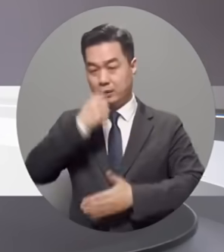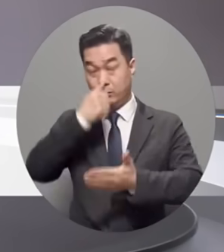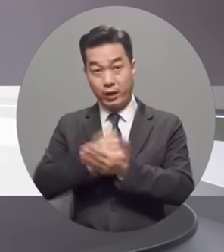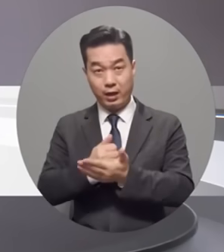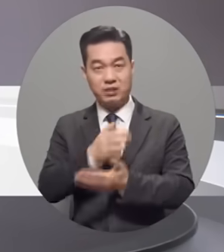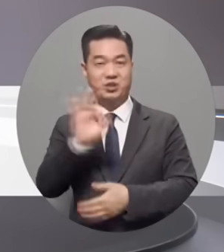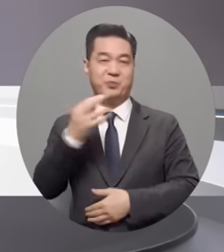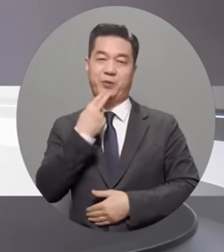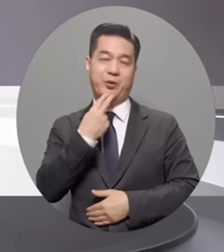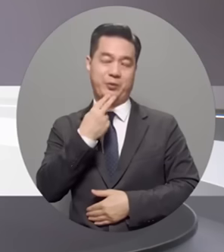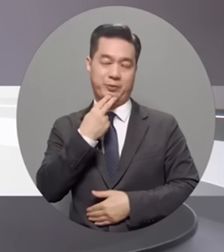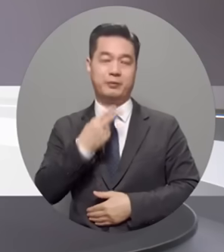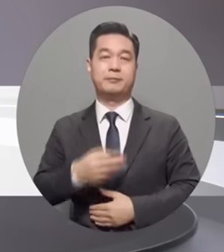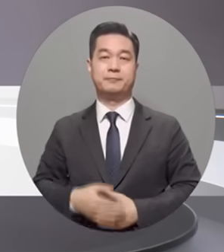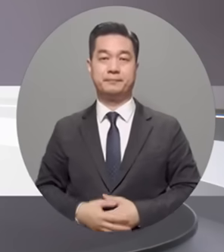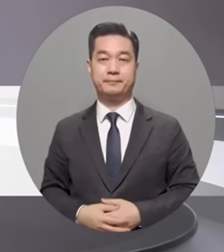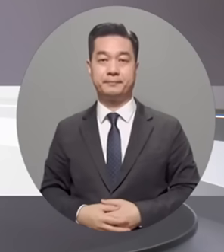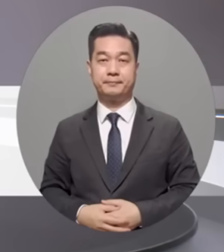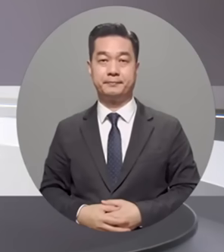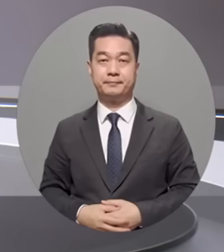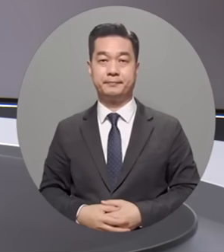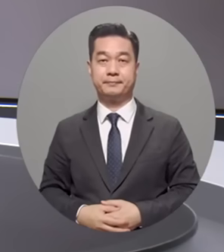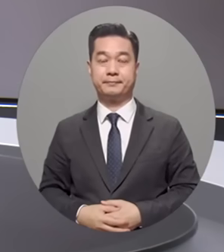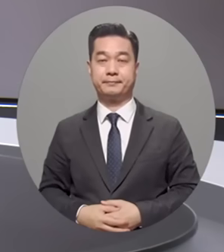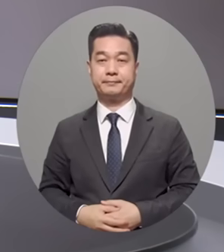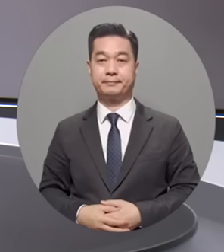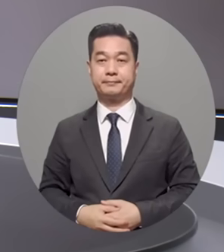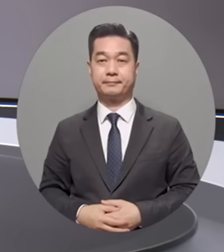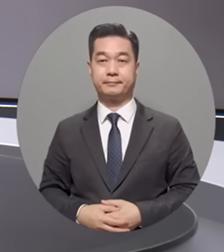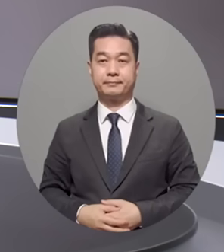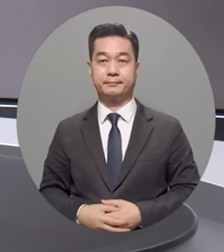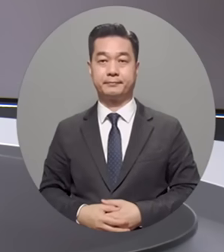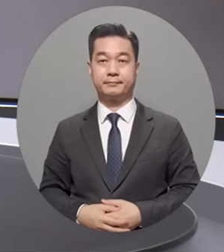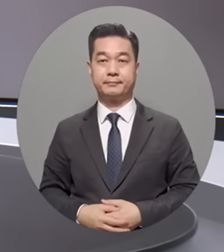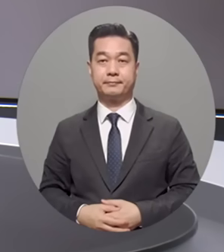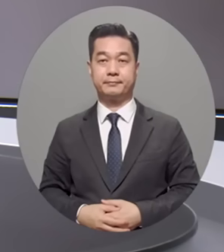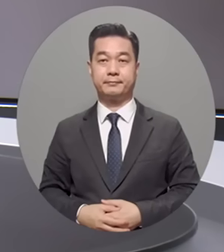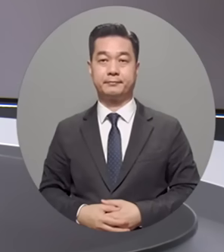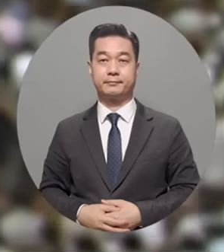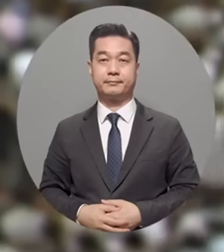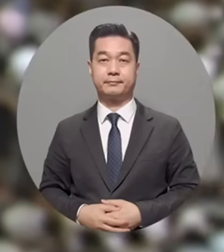인정하지 않았던 것으로 알려졌습니다. 류현중 기자가 전하겠습니다.